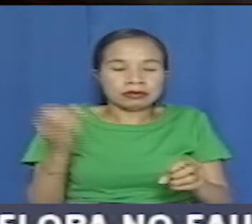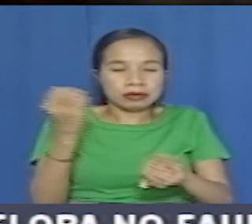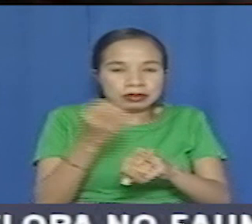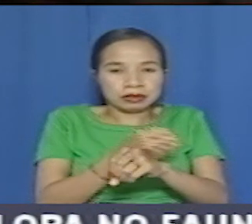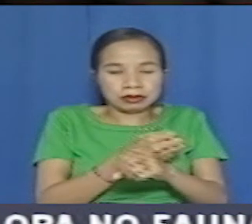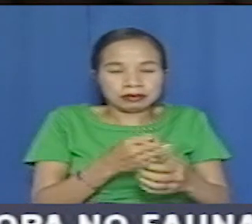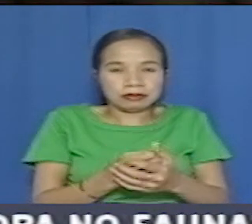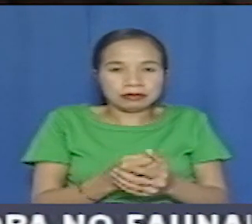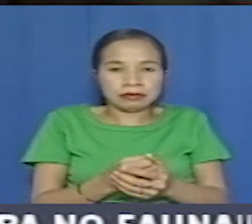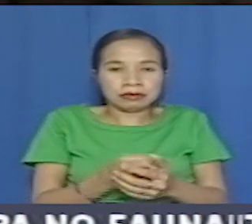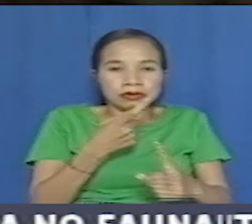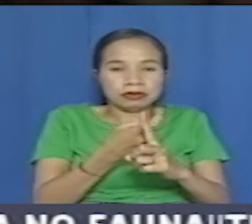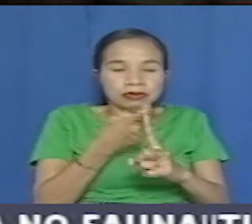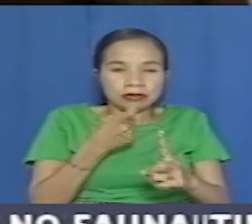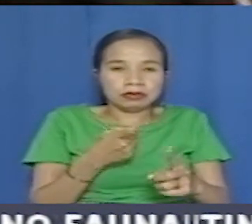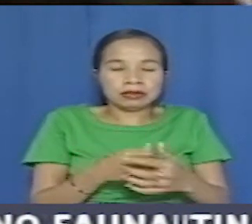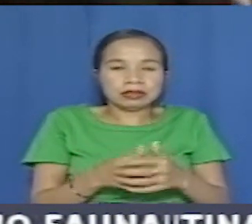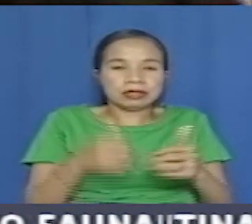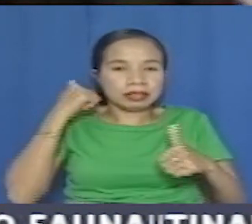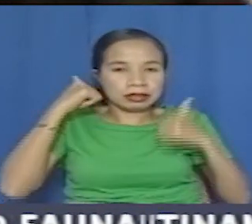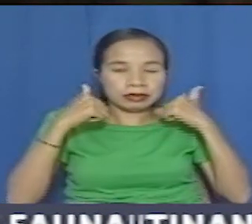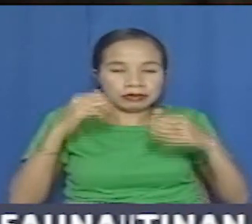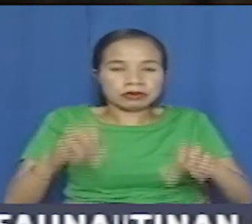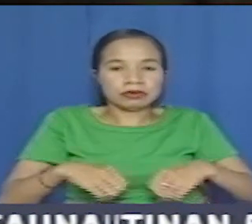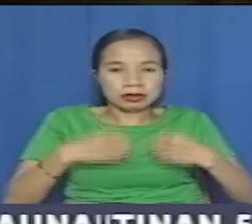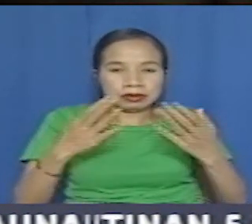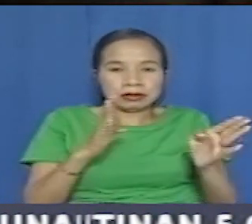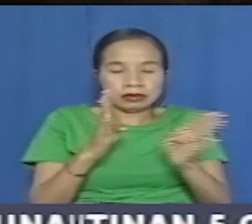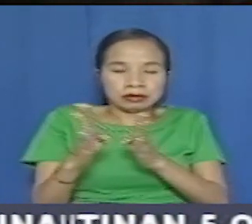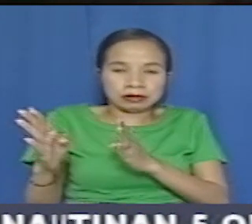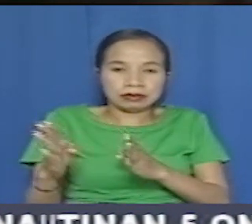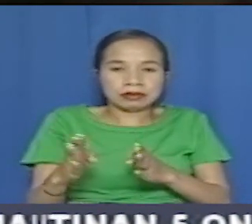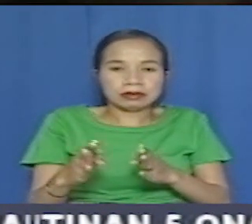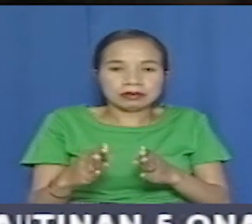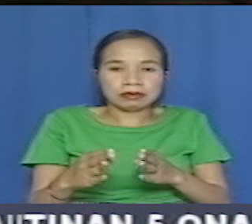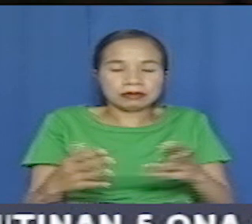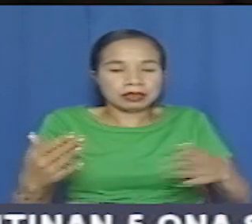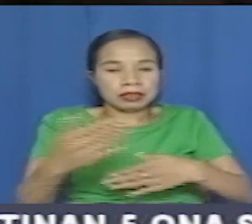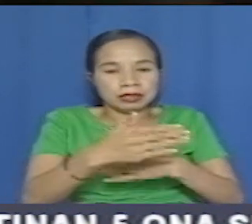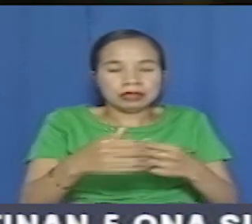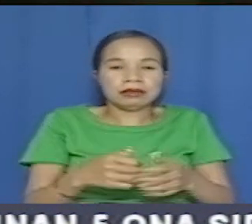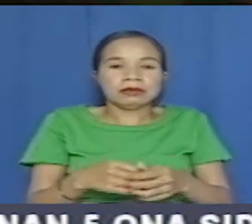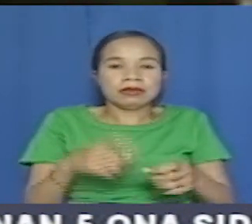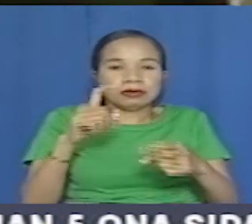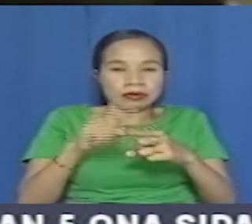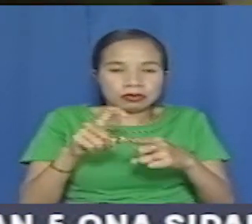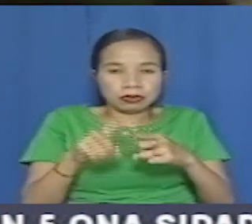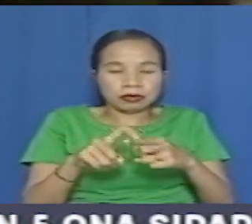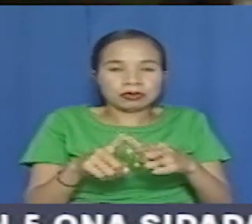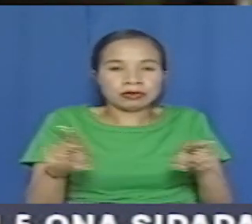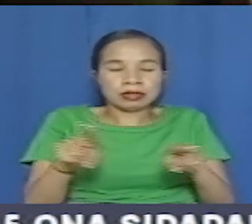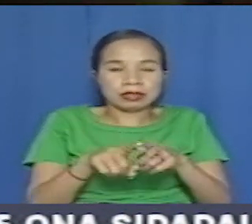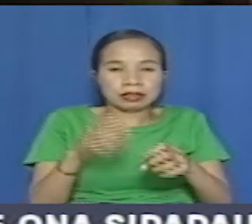Objetivo kusi atividade ne uinsa atu prepara ba kuileta hanesan koto